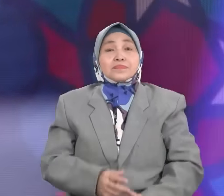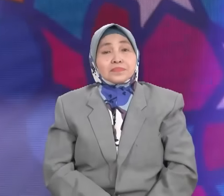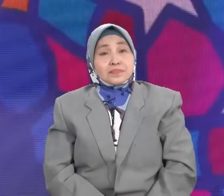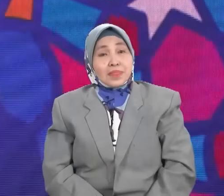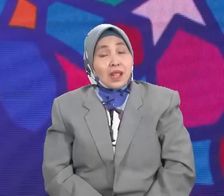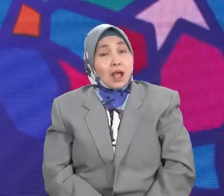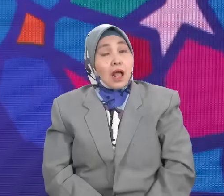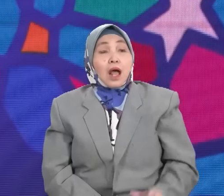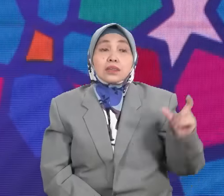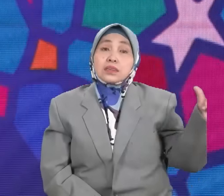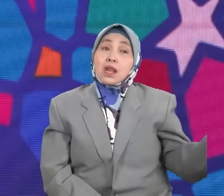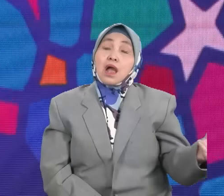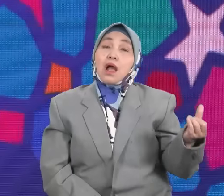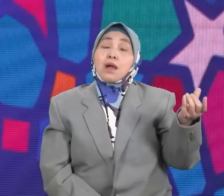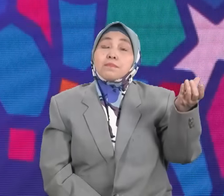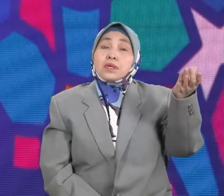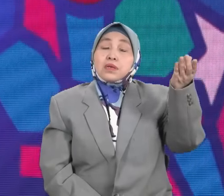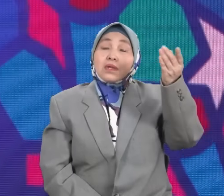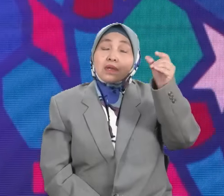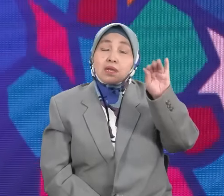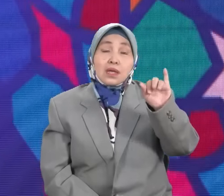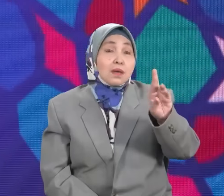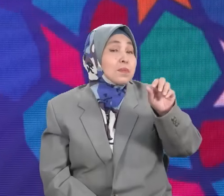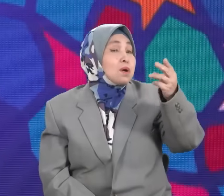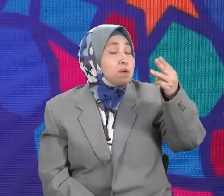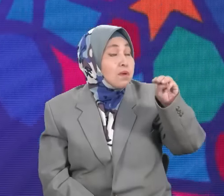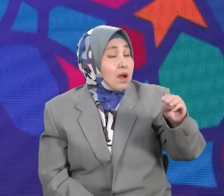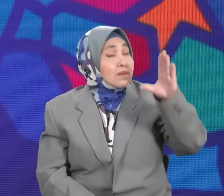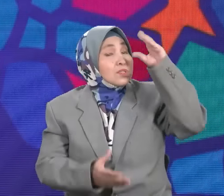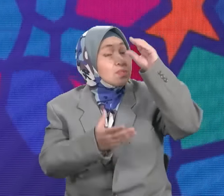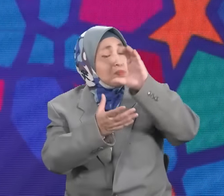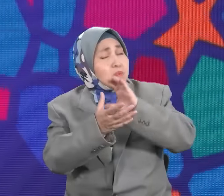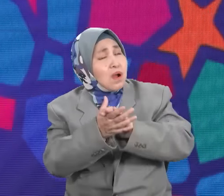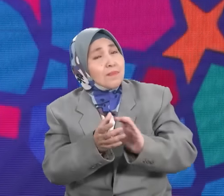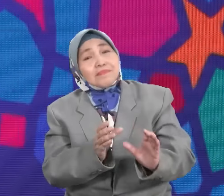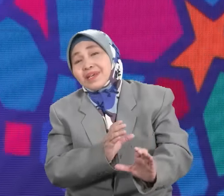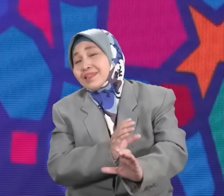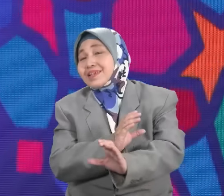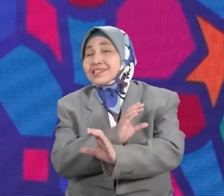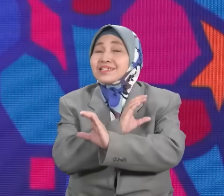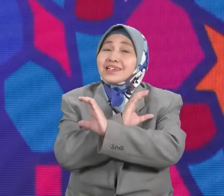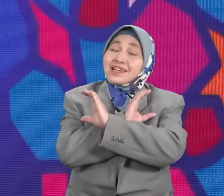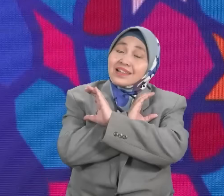Nabi Ibrahim suami tercinta